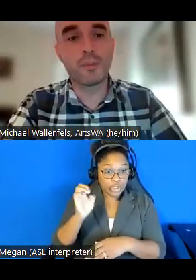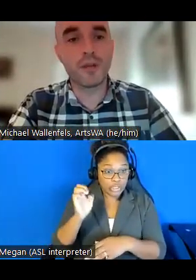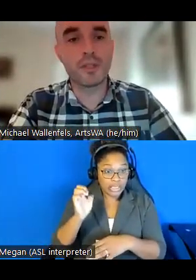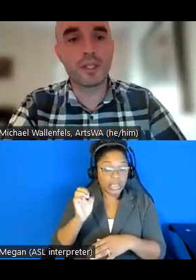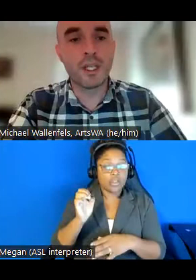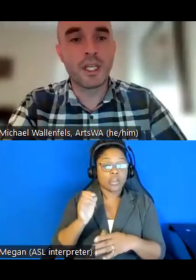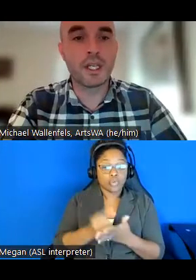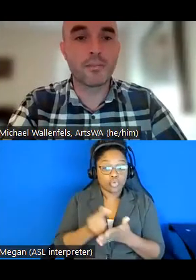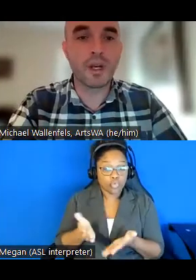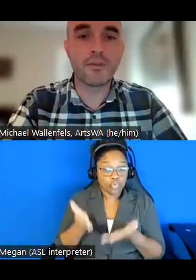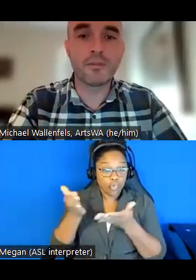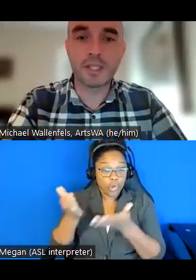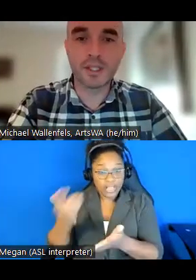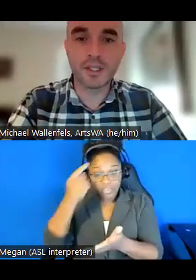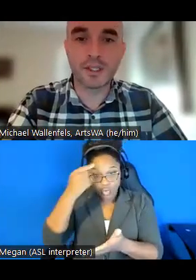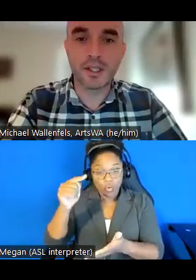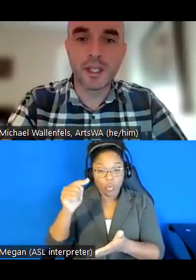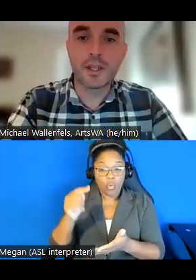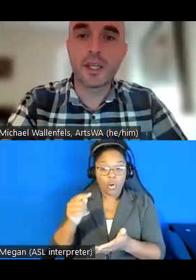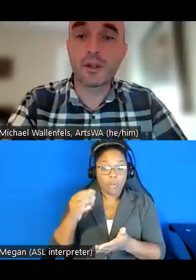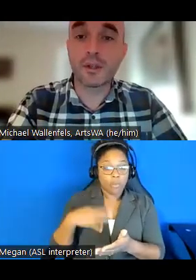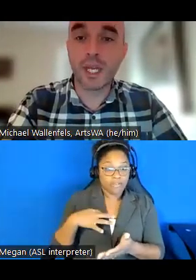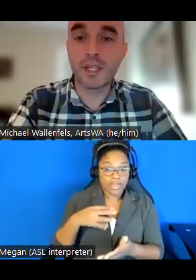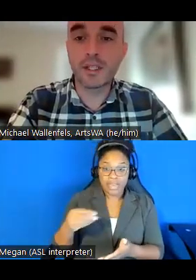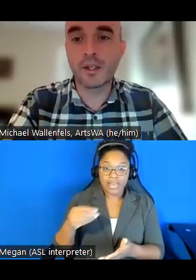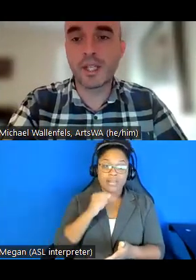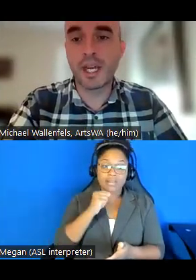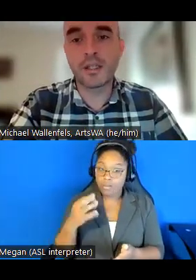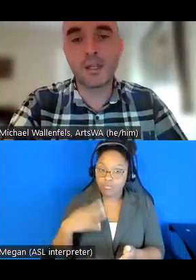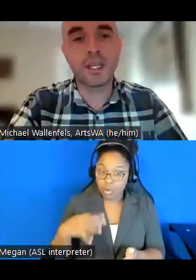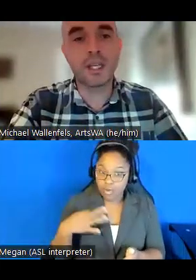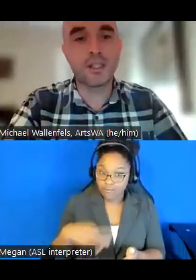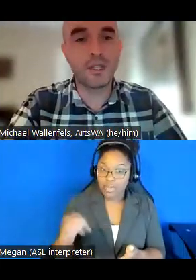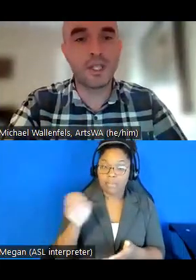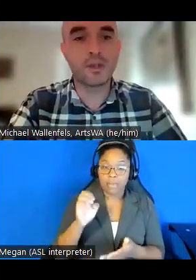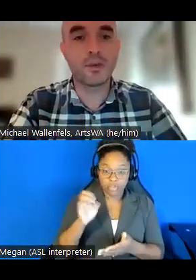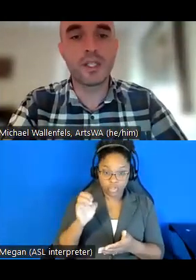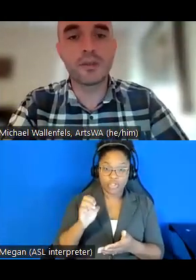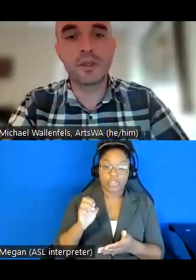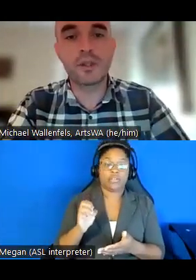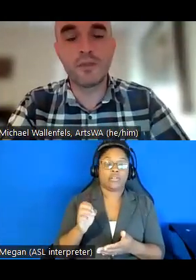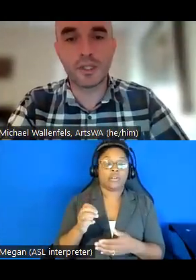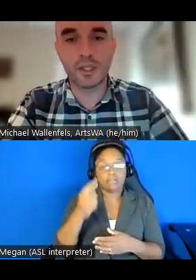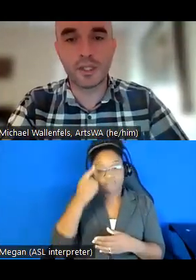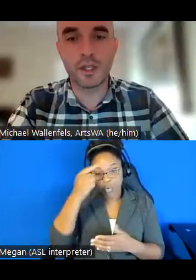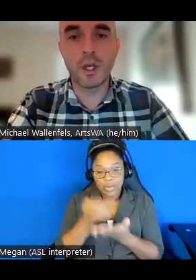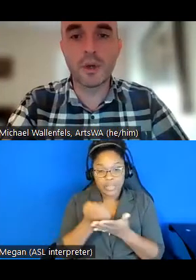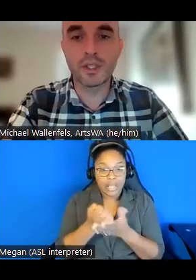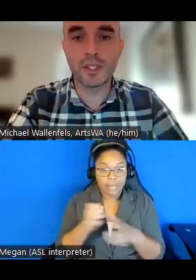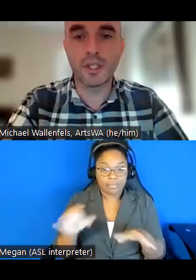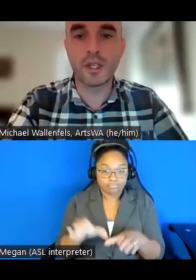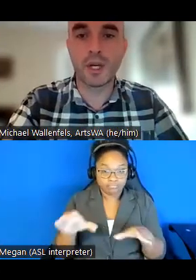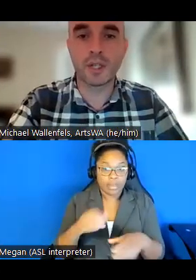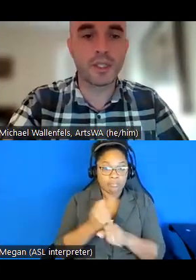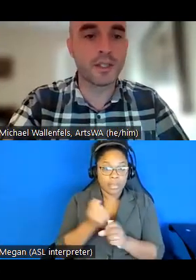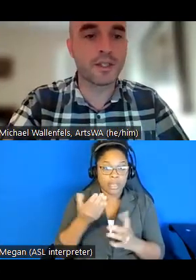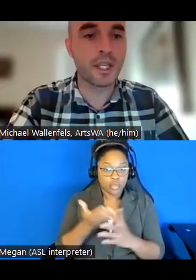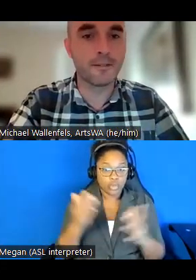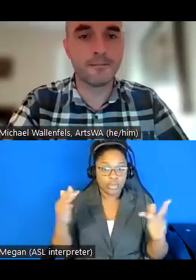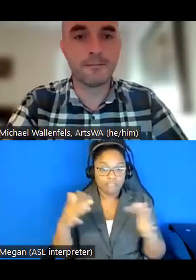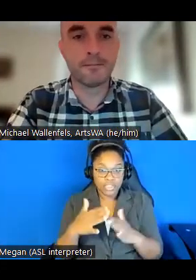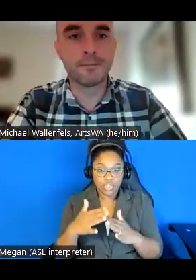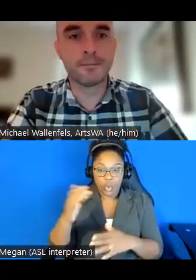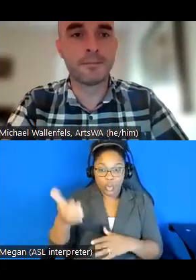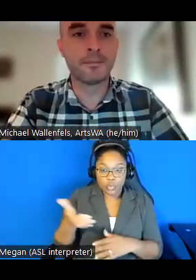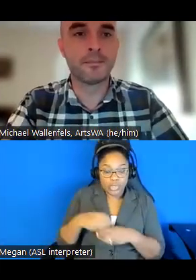그러니까 워싱턴에서 개최된 현변성을 통해 창출된 경제 활동에 의존하는 영리 및 비영리 사업체